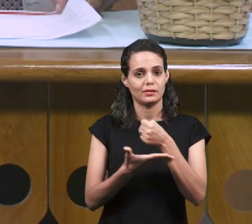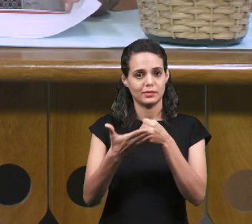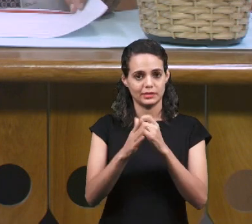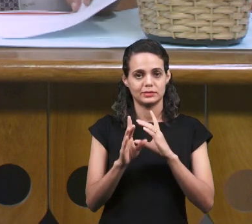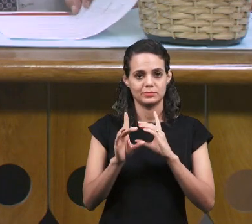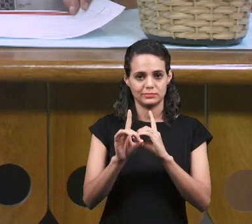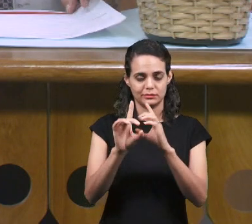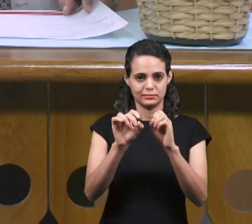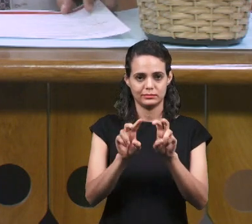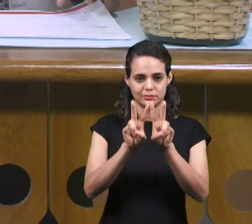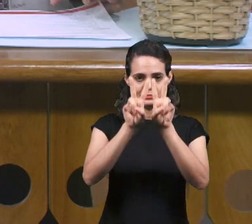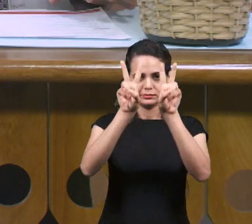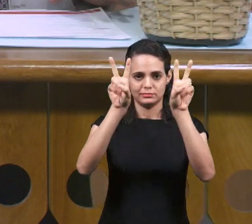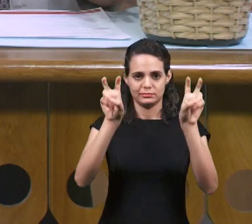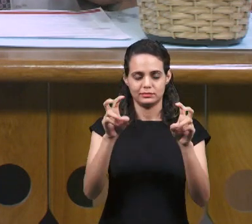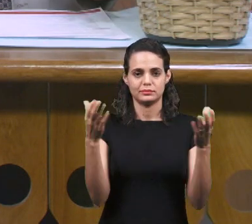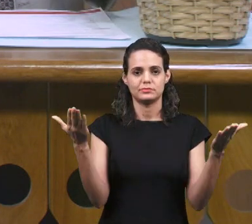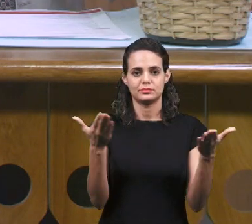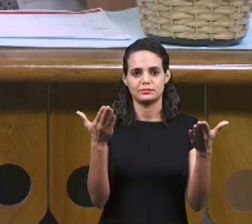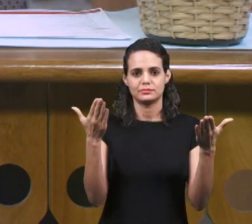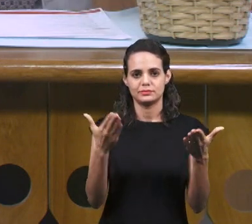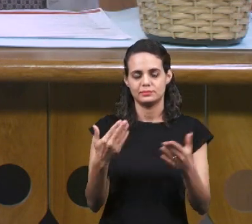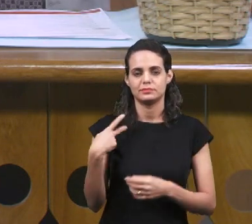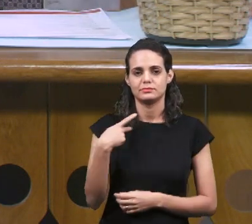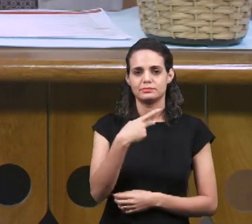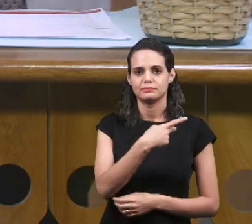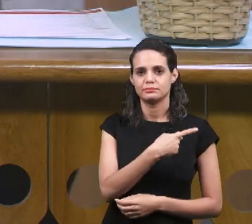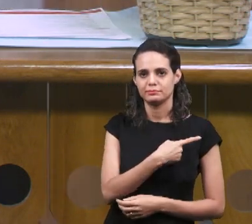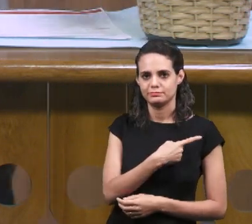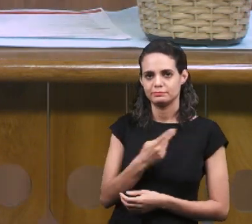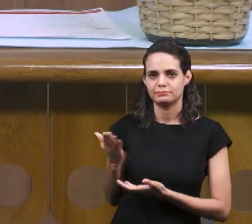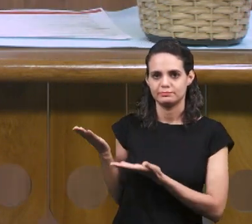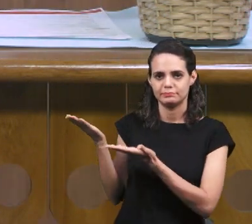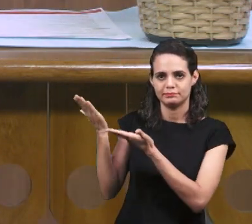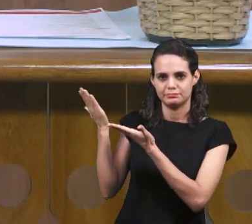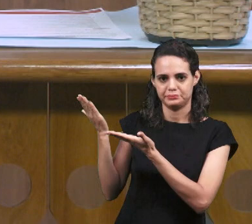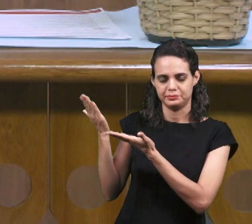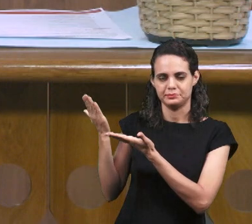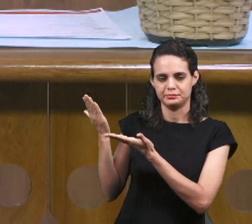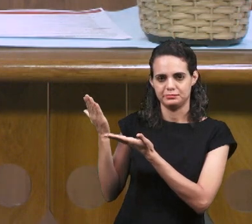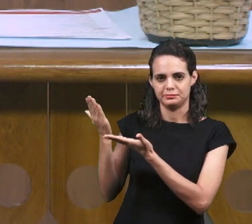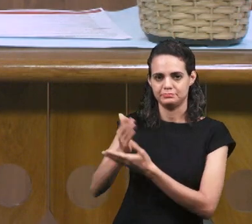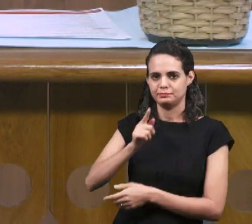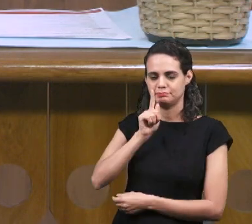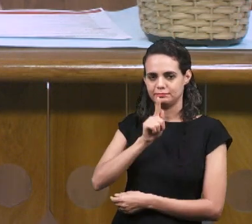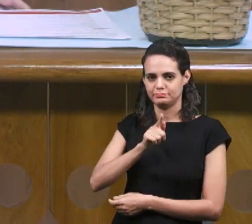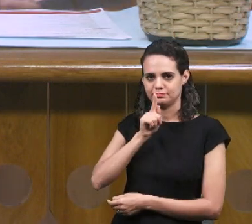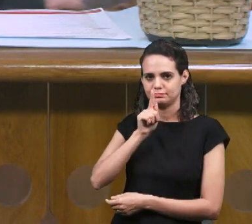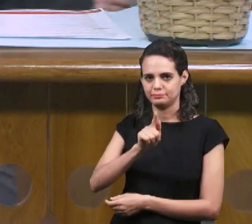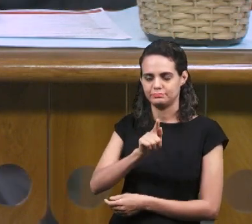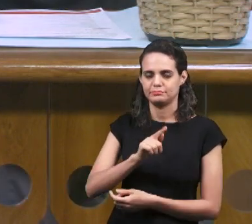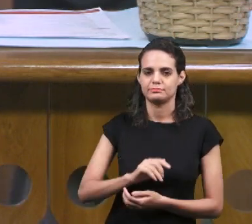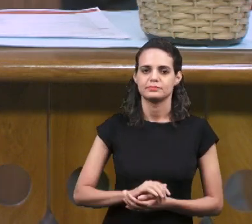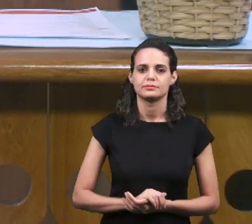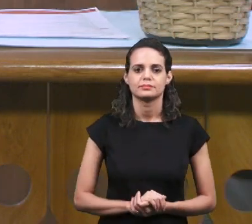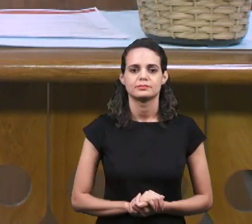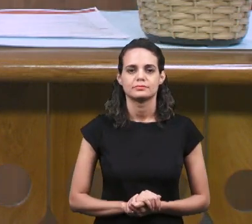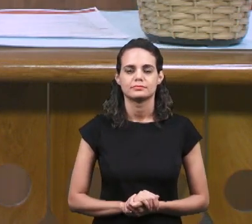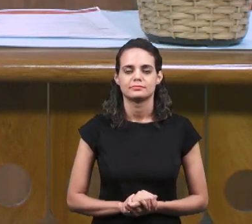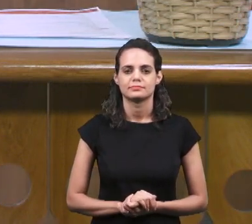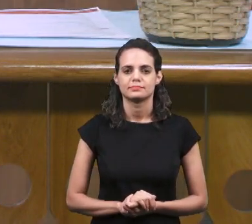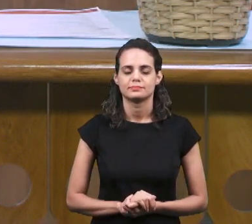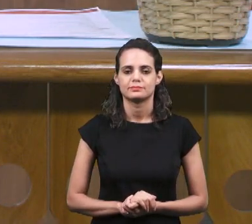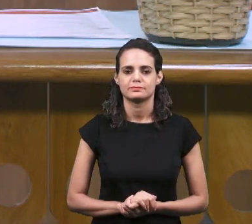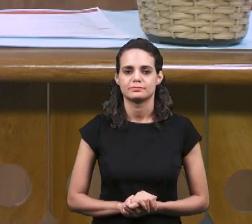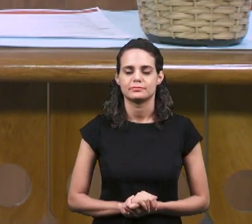maintenant transmis aux frères et sœurs à travers le passage de Tigellus. Passage de Tigellus. Mes frères,